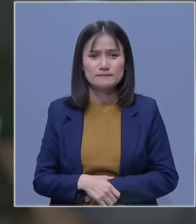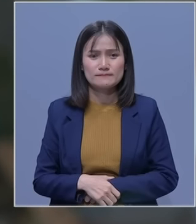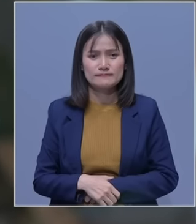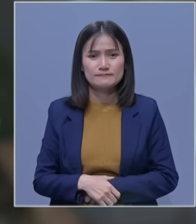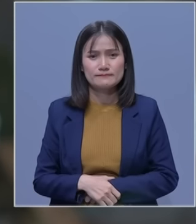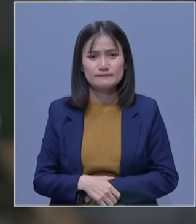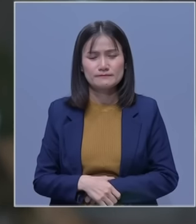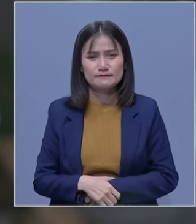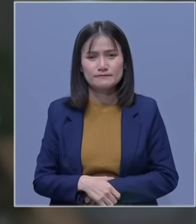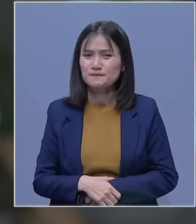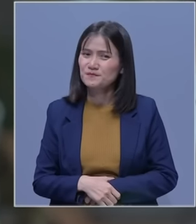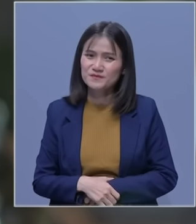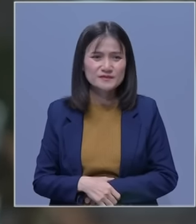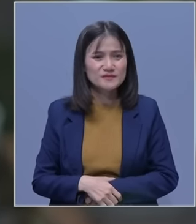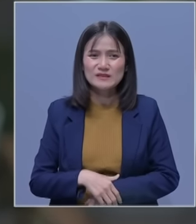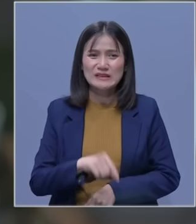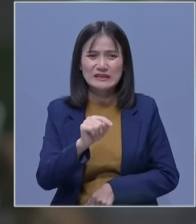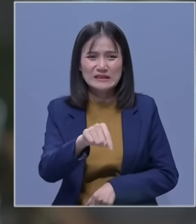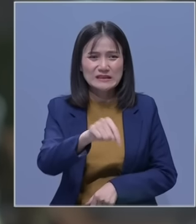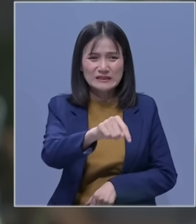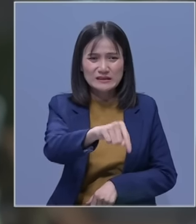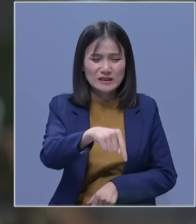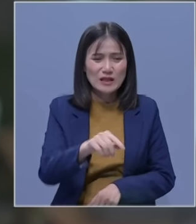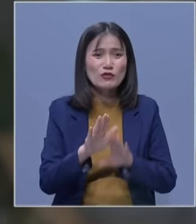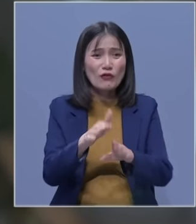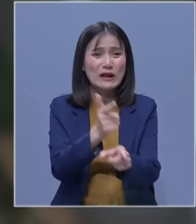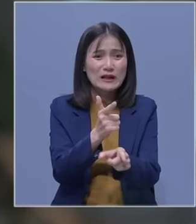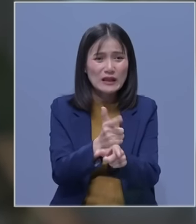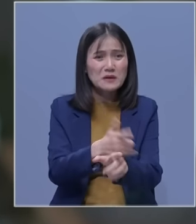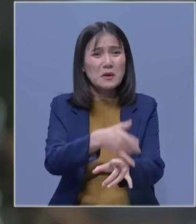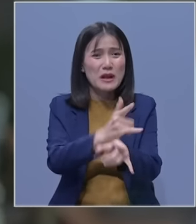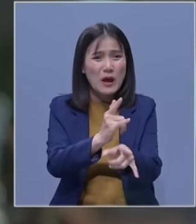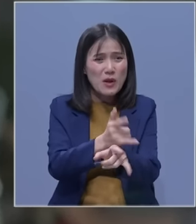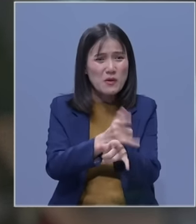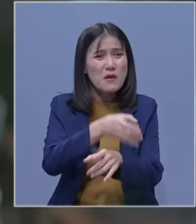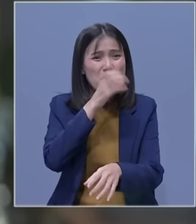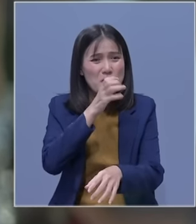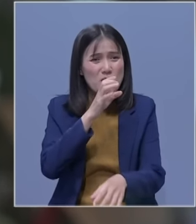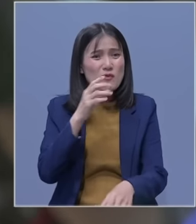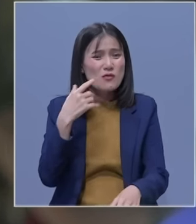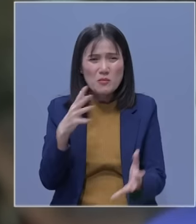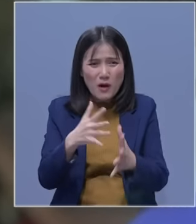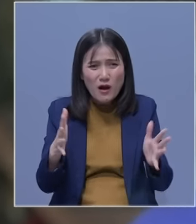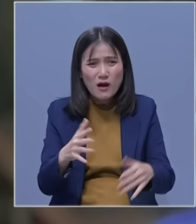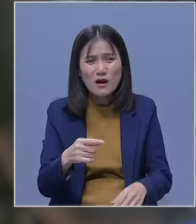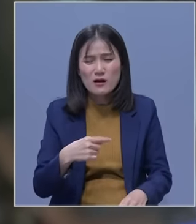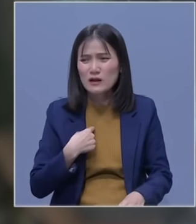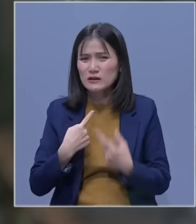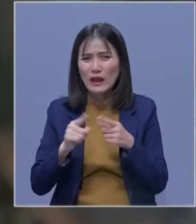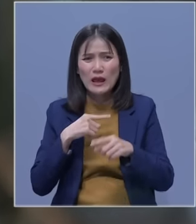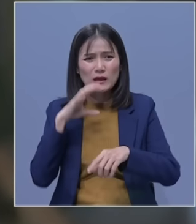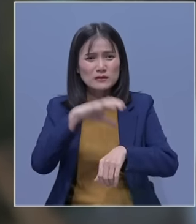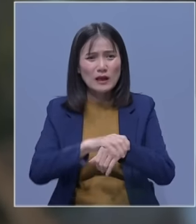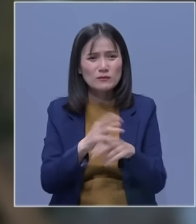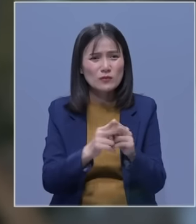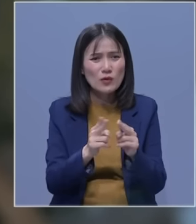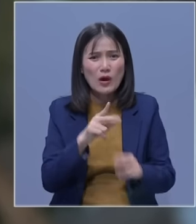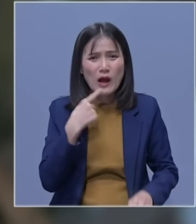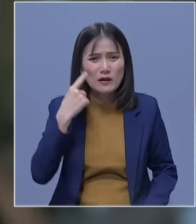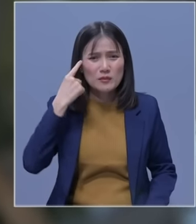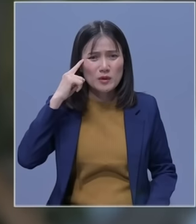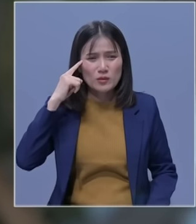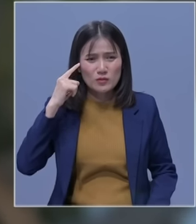มีแต่คนขี้เหล้าทั้งนั้น แต่จะถูกใครข่มขืนเราไม่รู ้เพราะเขาอยู่นี่เนาะฉันไป